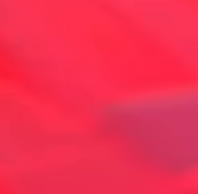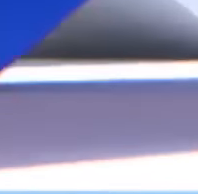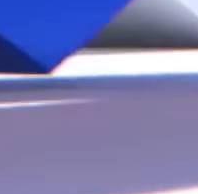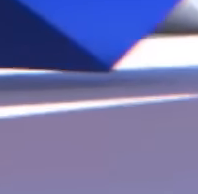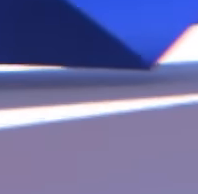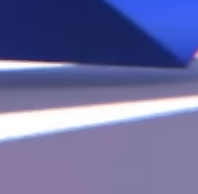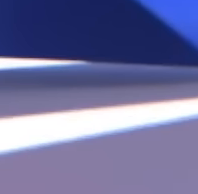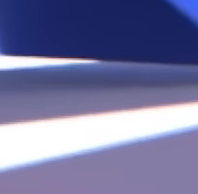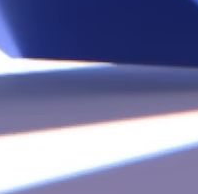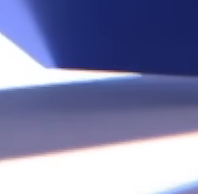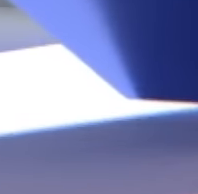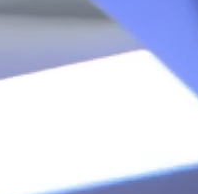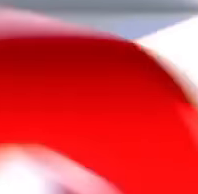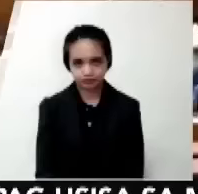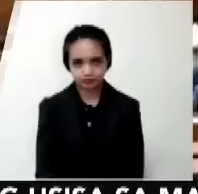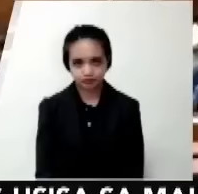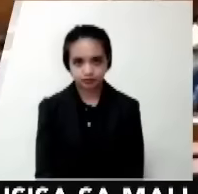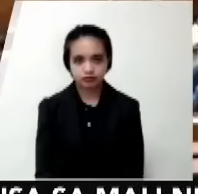Cruz.